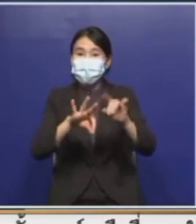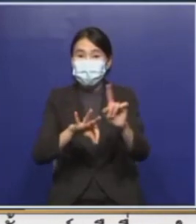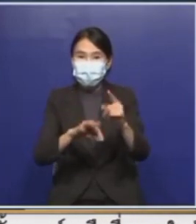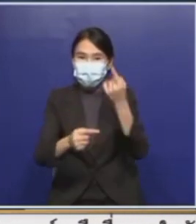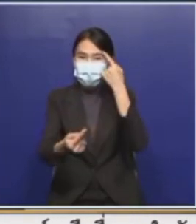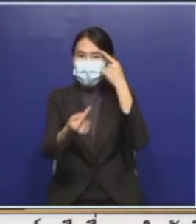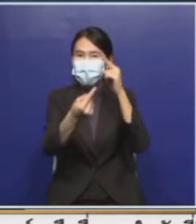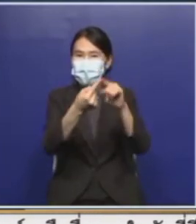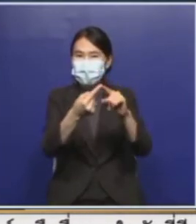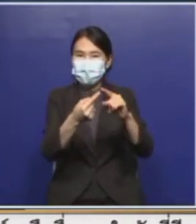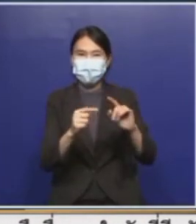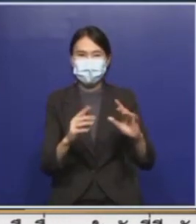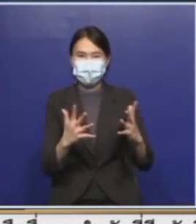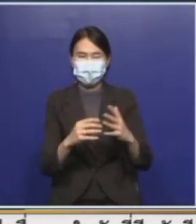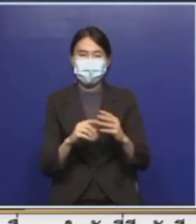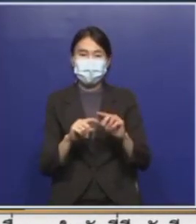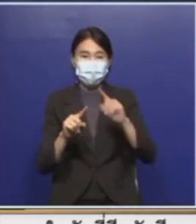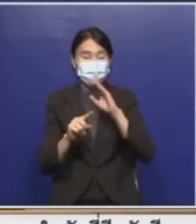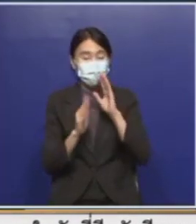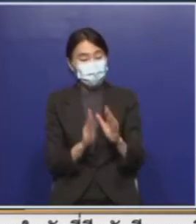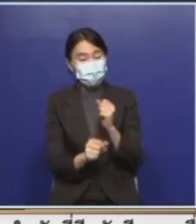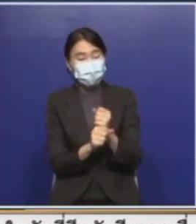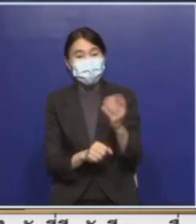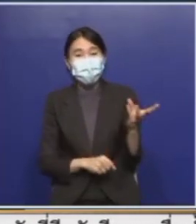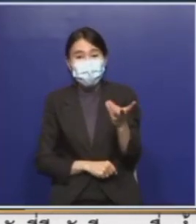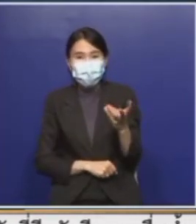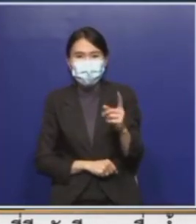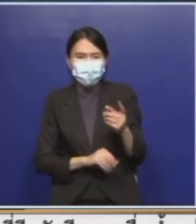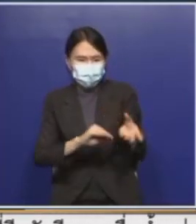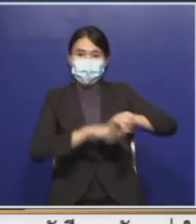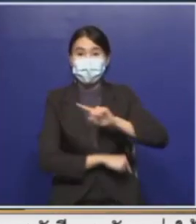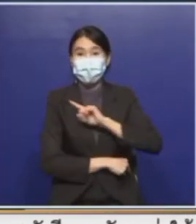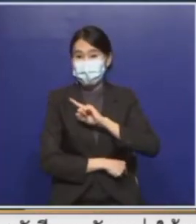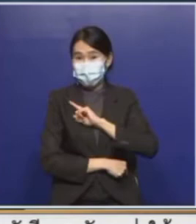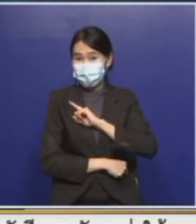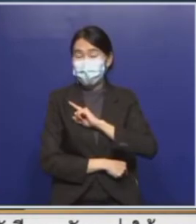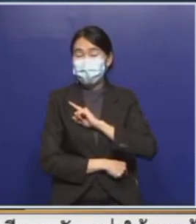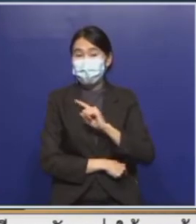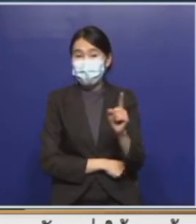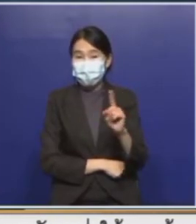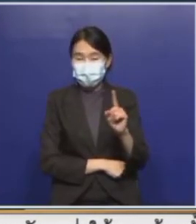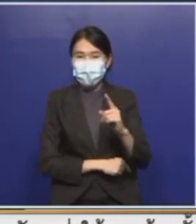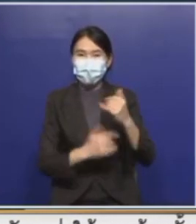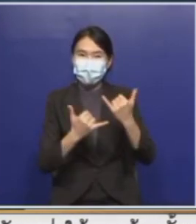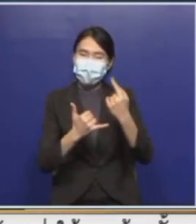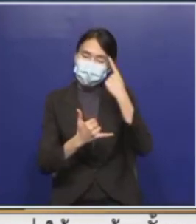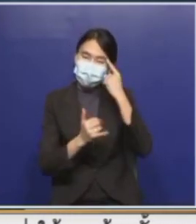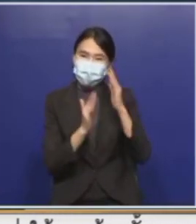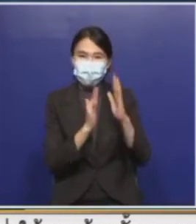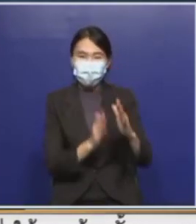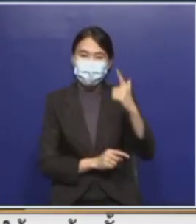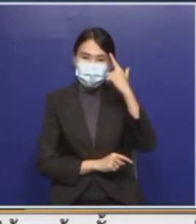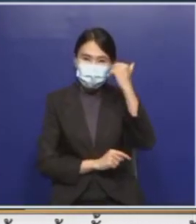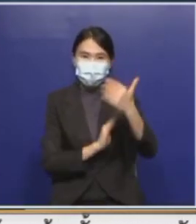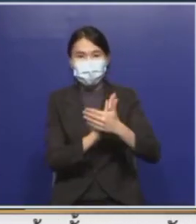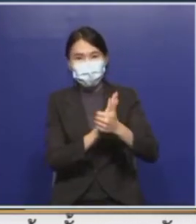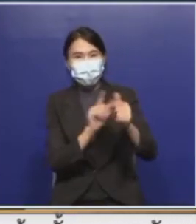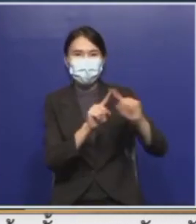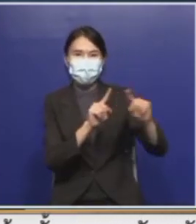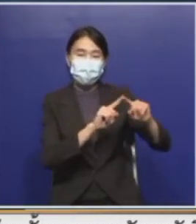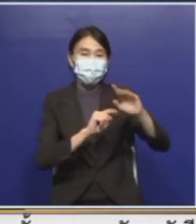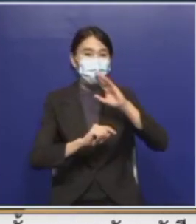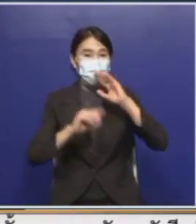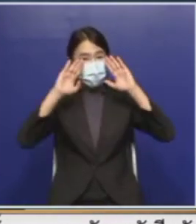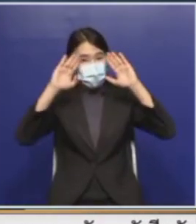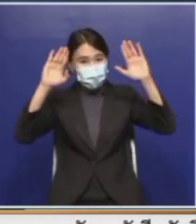เปาหมายคนน้อยยไครับก็เพิ่มคนเลยครับเพรฉนั้เราก็เอาน่วิชาการเอากรรพานในกโนทมปสบการนะ